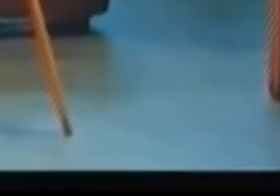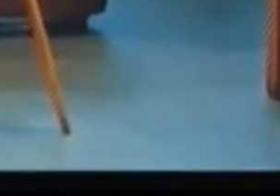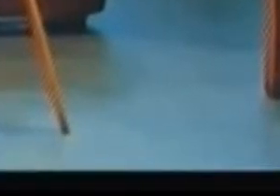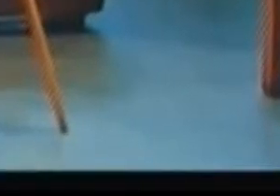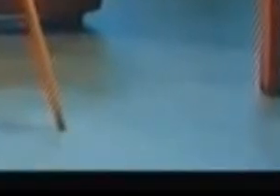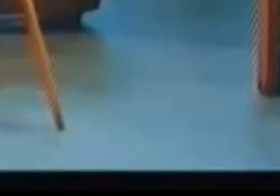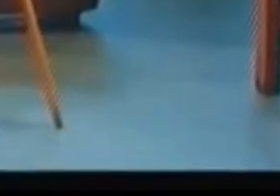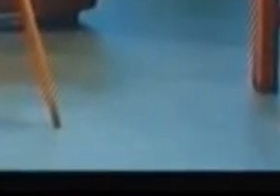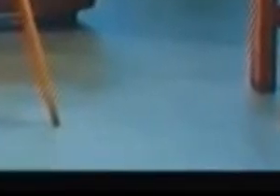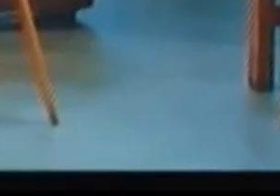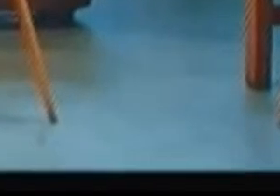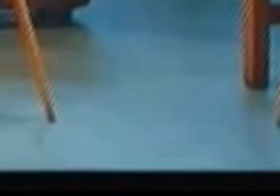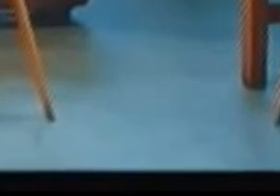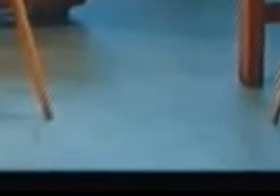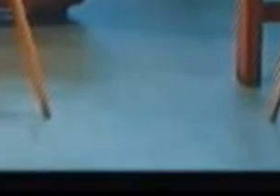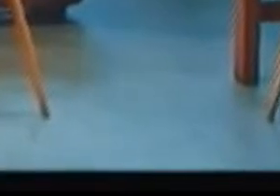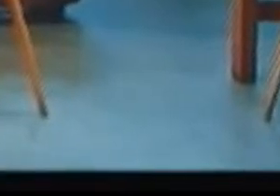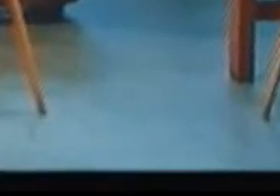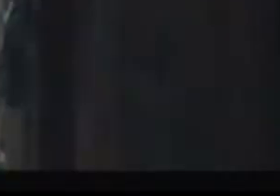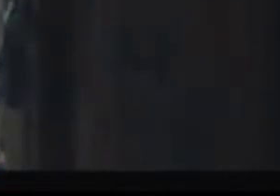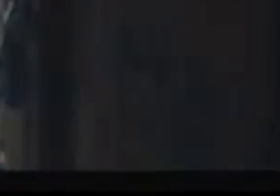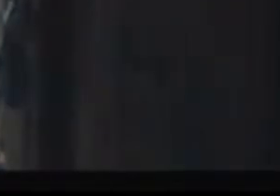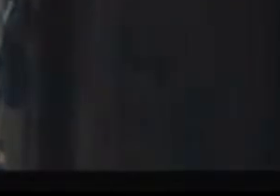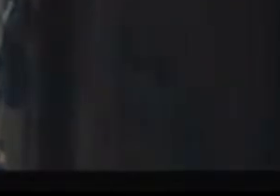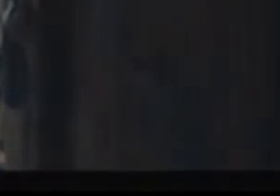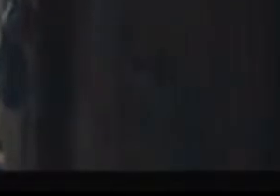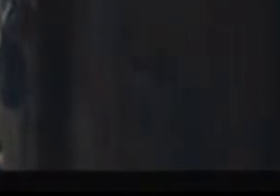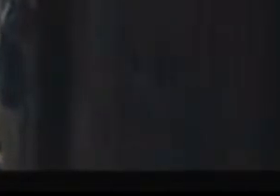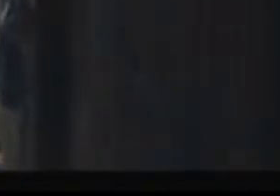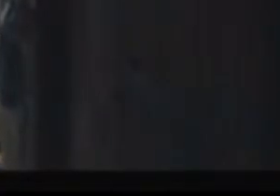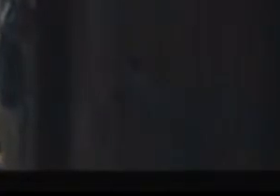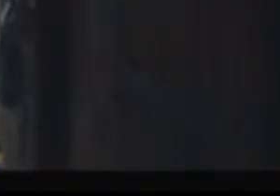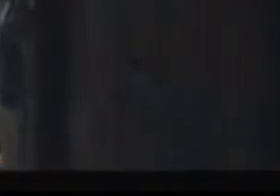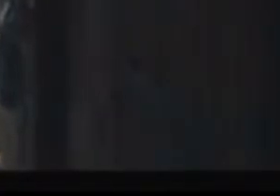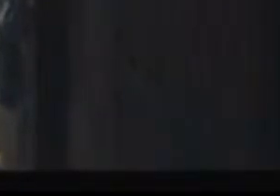si vile tulivyozoea.